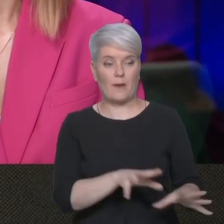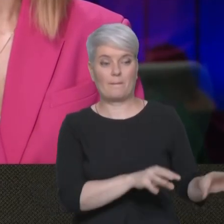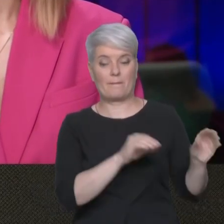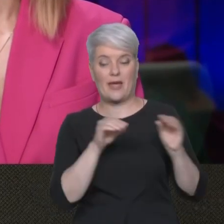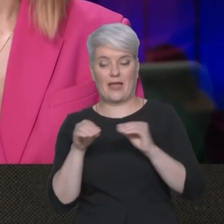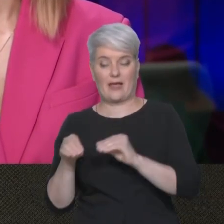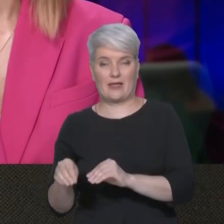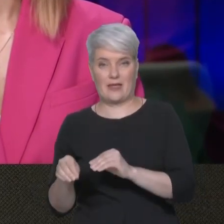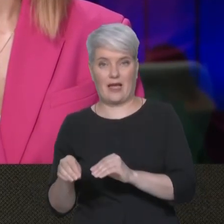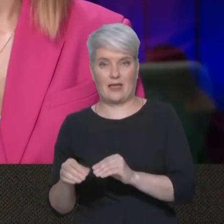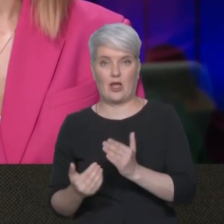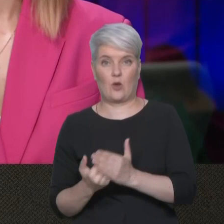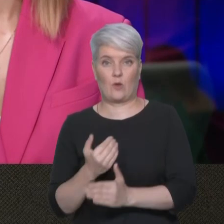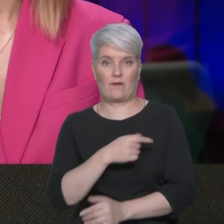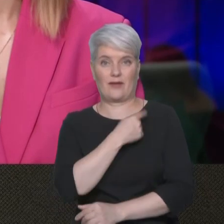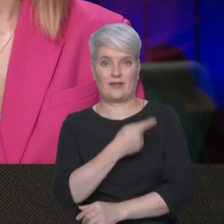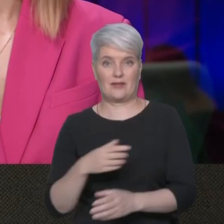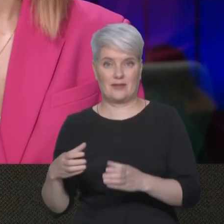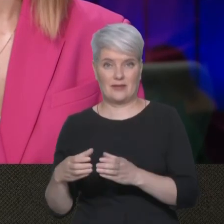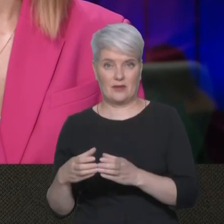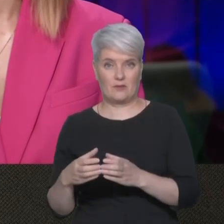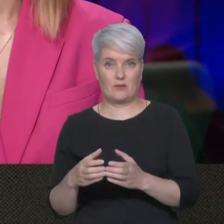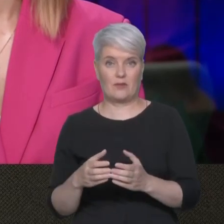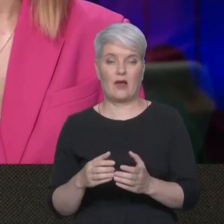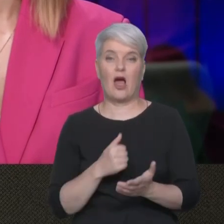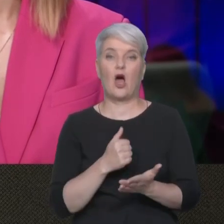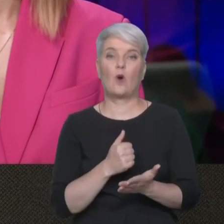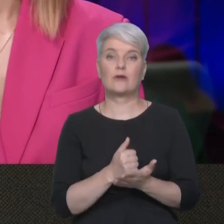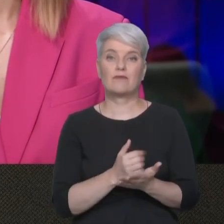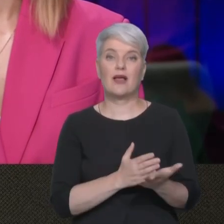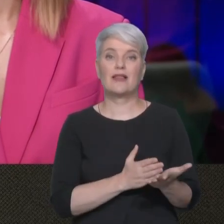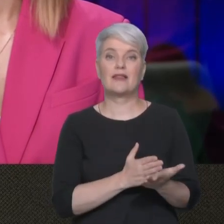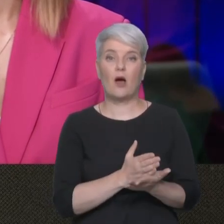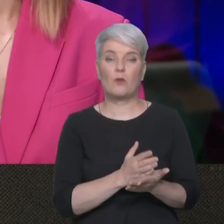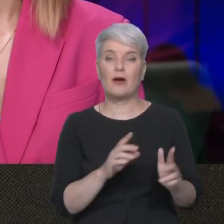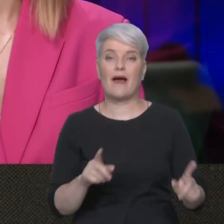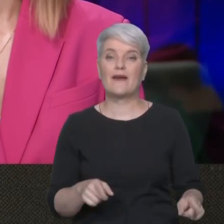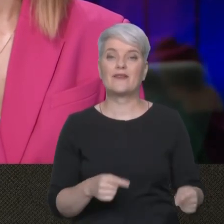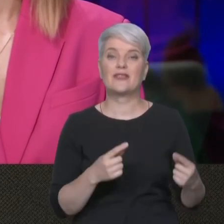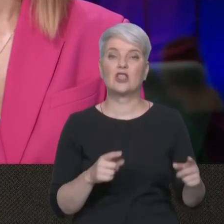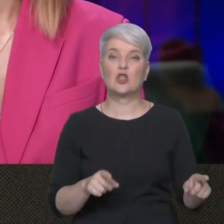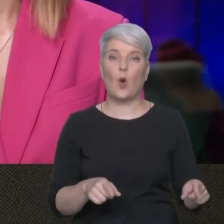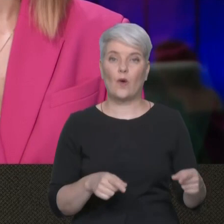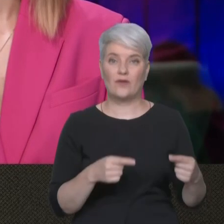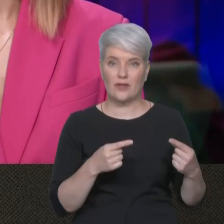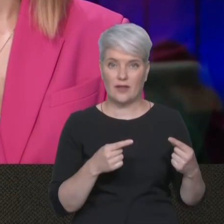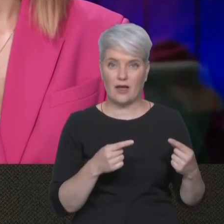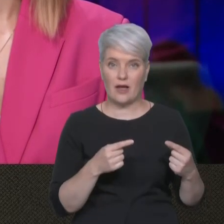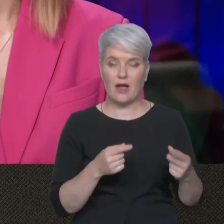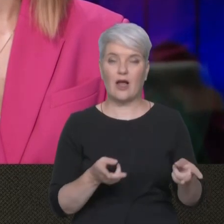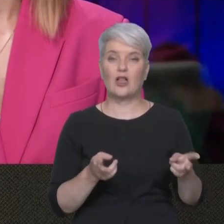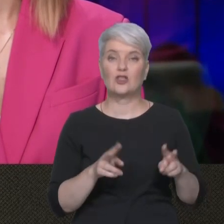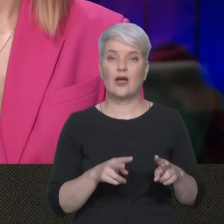основним напрямком відновлення залишаючи Дніпровський. Тобто сюди повертаються більше на відновлення